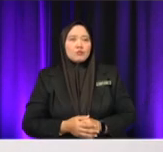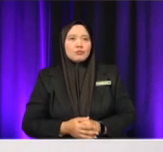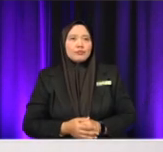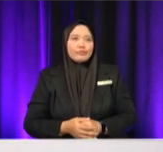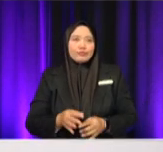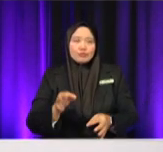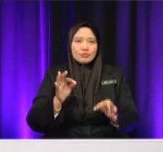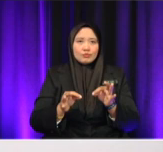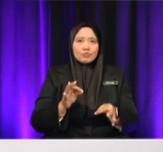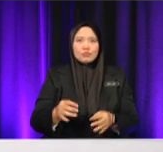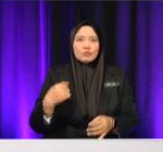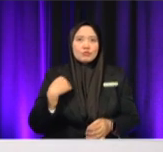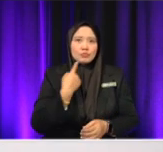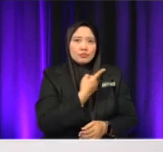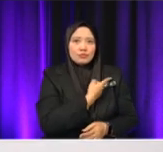Allah